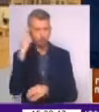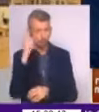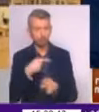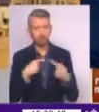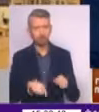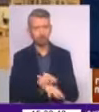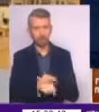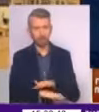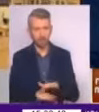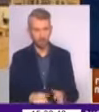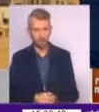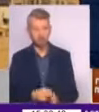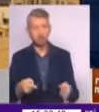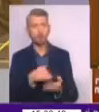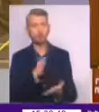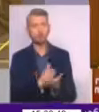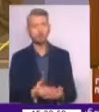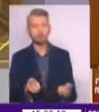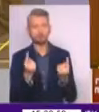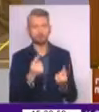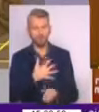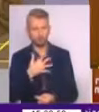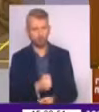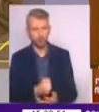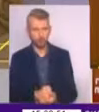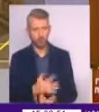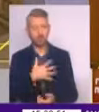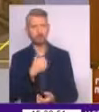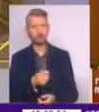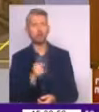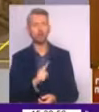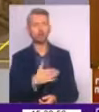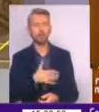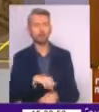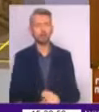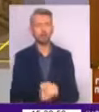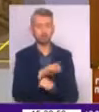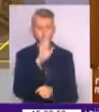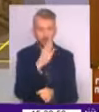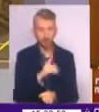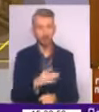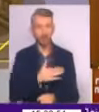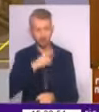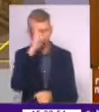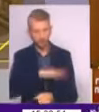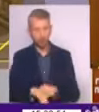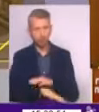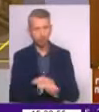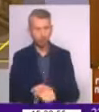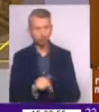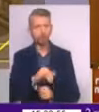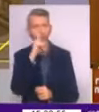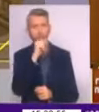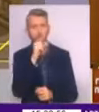крали. Відповідно, є величезне незадоволення. Незадоволення тим, що нашу революцію зрадили, що нашу країну грабують, що в